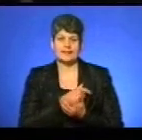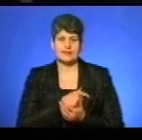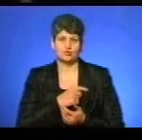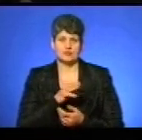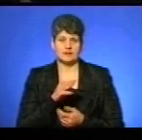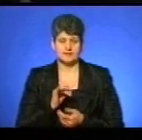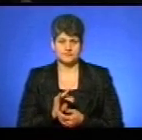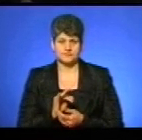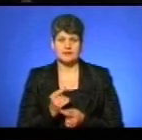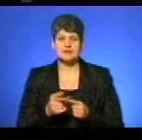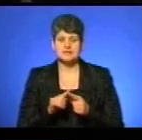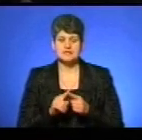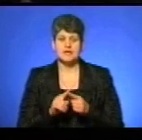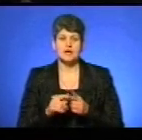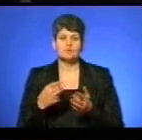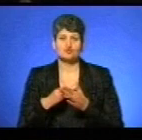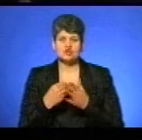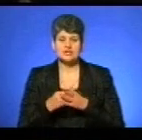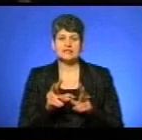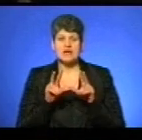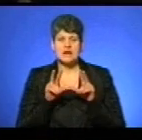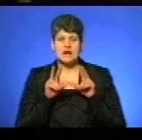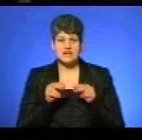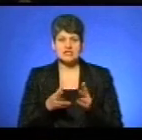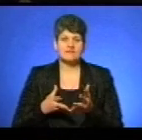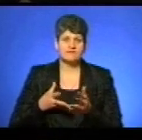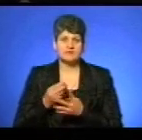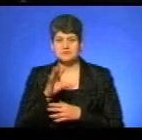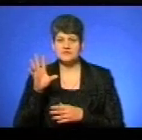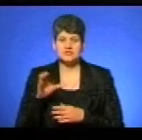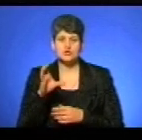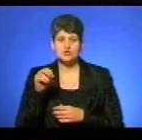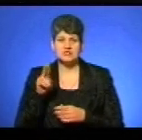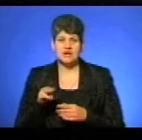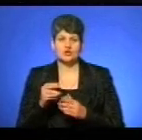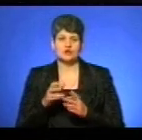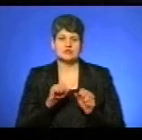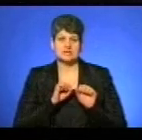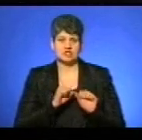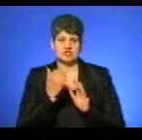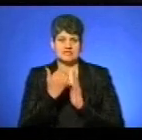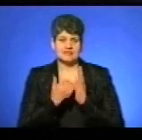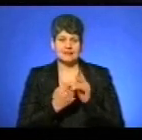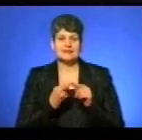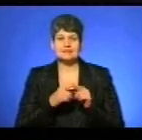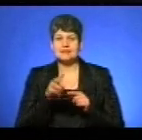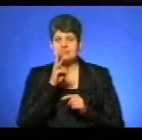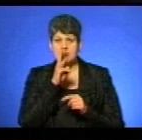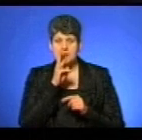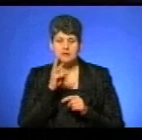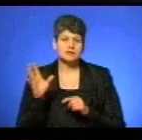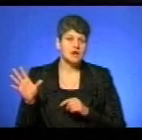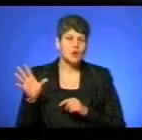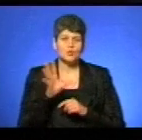Це бюджет гарантій виплат усіх соціально захищених статей, зокрема це заробітна плата для